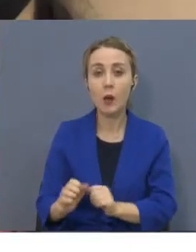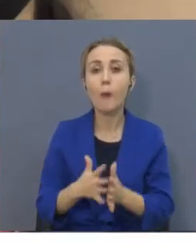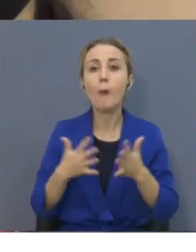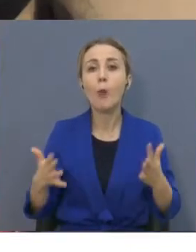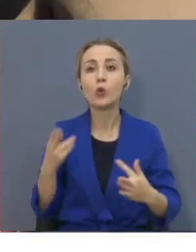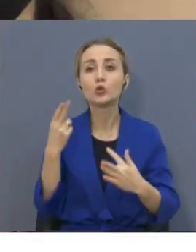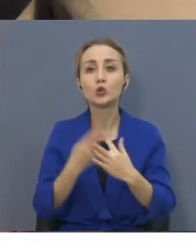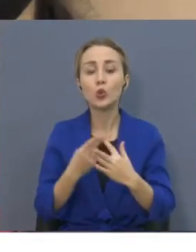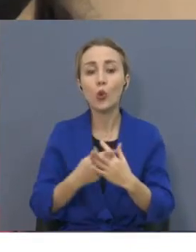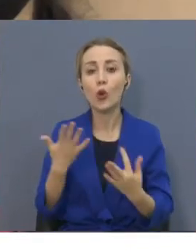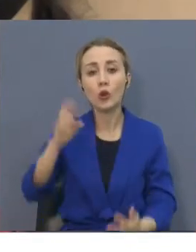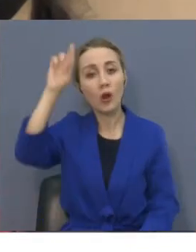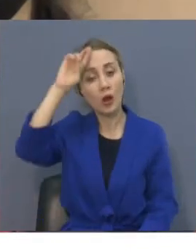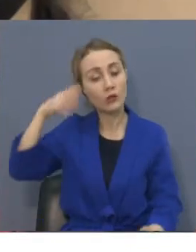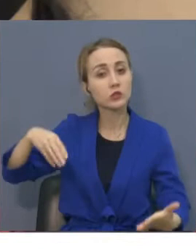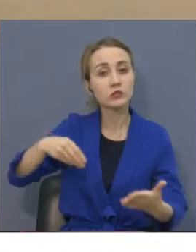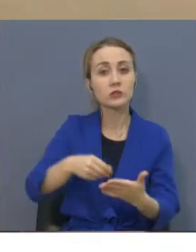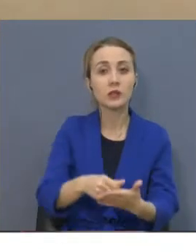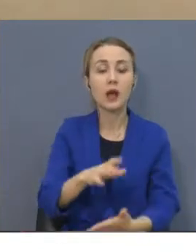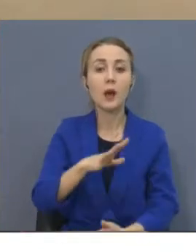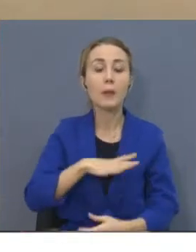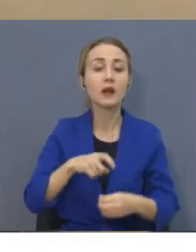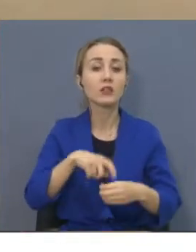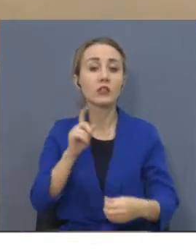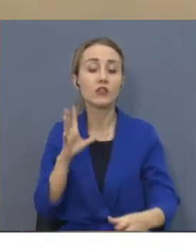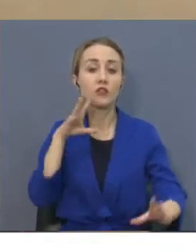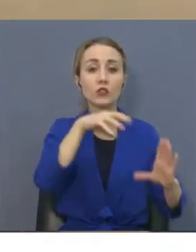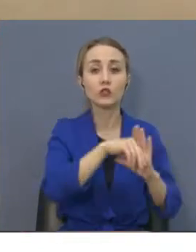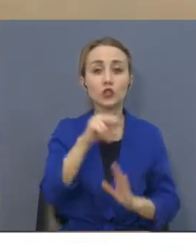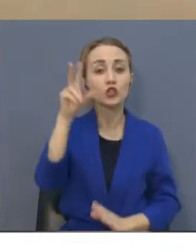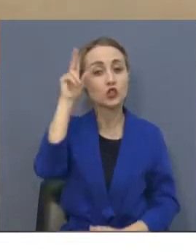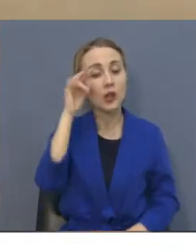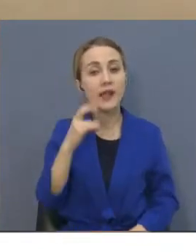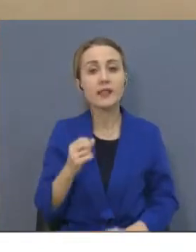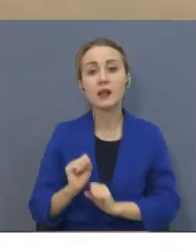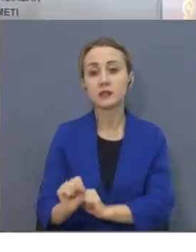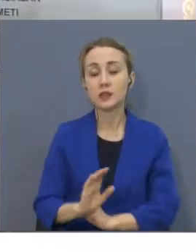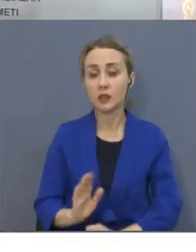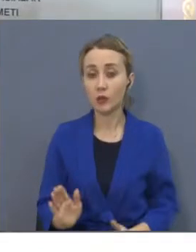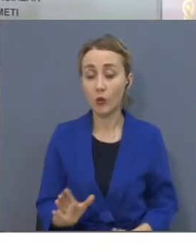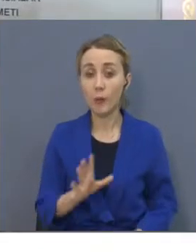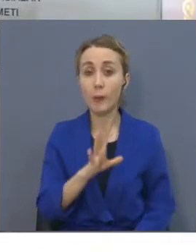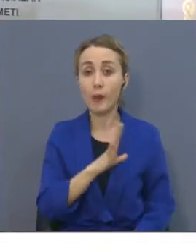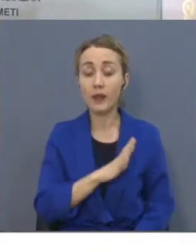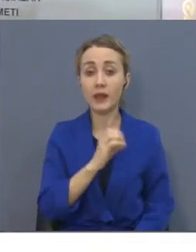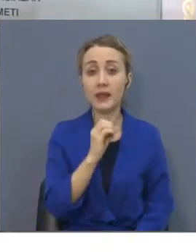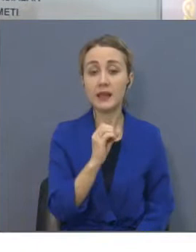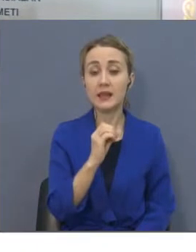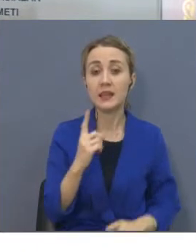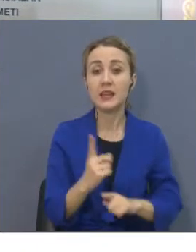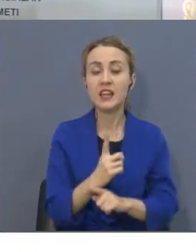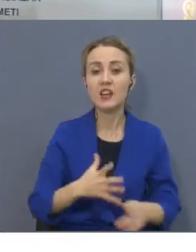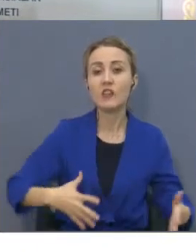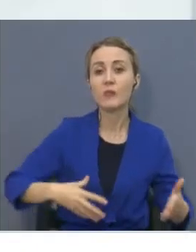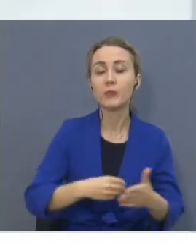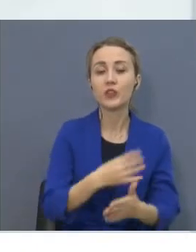льготников, взносы которых оплачивает государство, вышли из этой категории и вошли в число незастрахованных. Поводом для этого послужило введение единовременной выплаты пособий